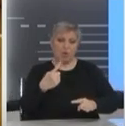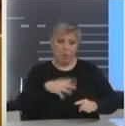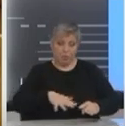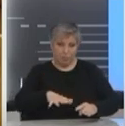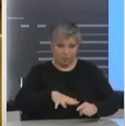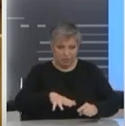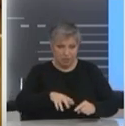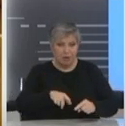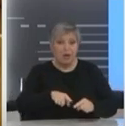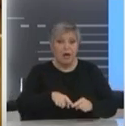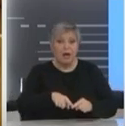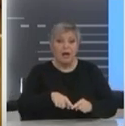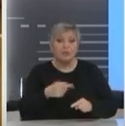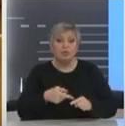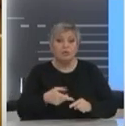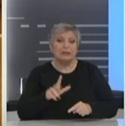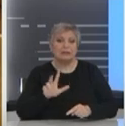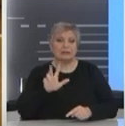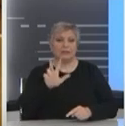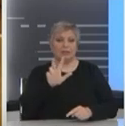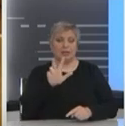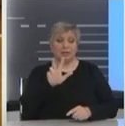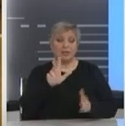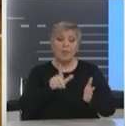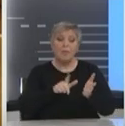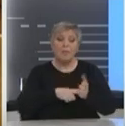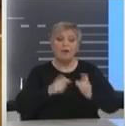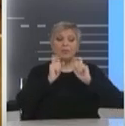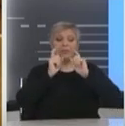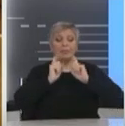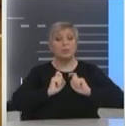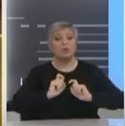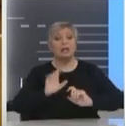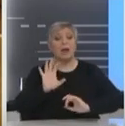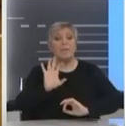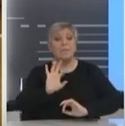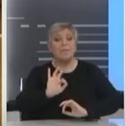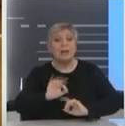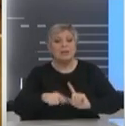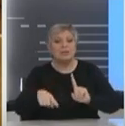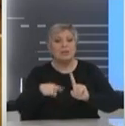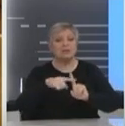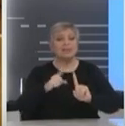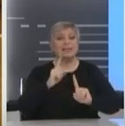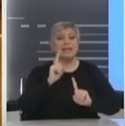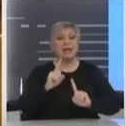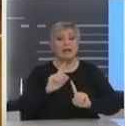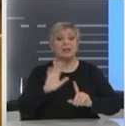θα πρέπει να παρίσταται το 50-1 των οικονομικά τακτοποιημένων μελών.